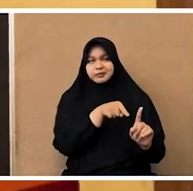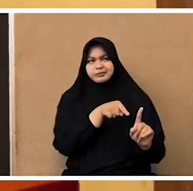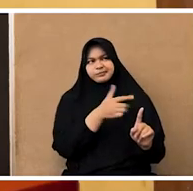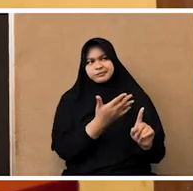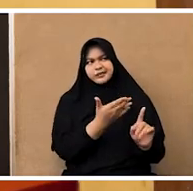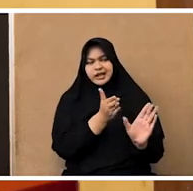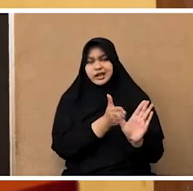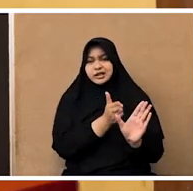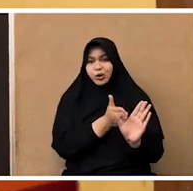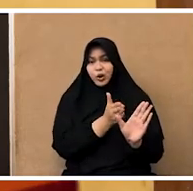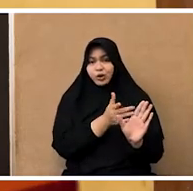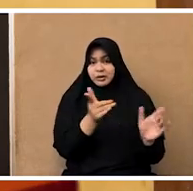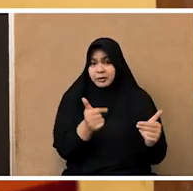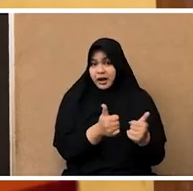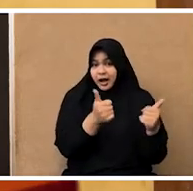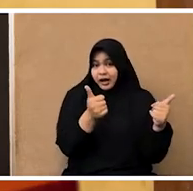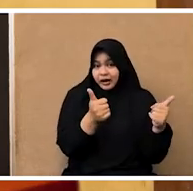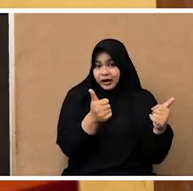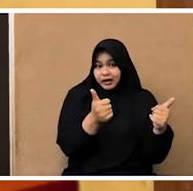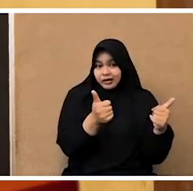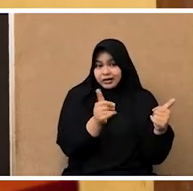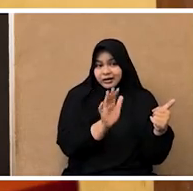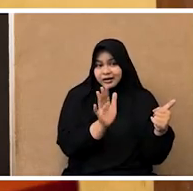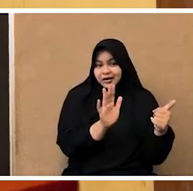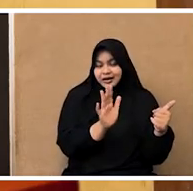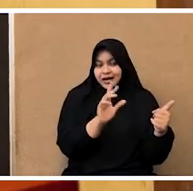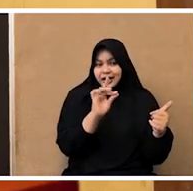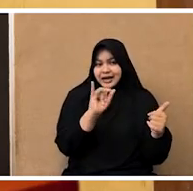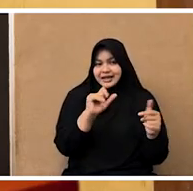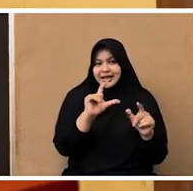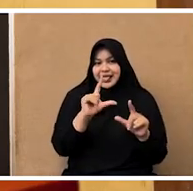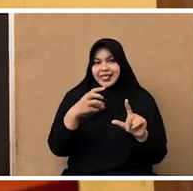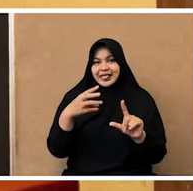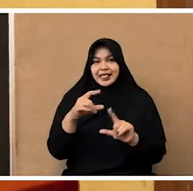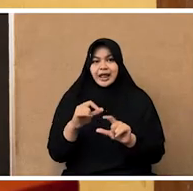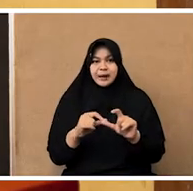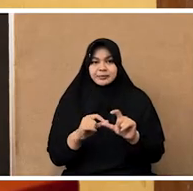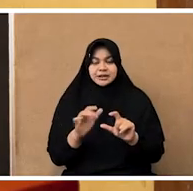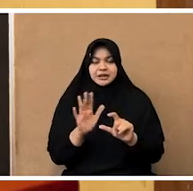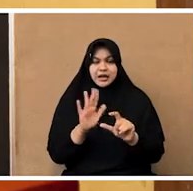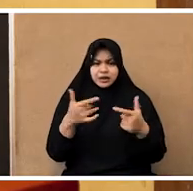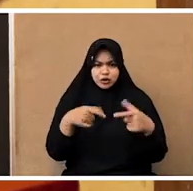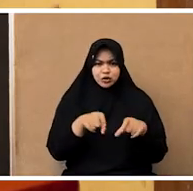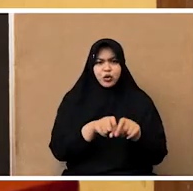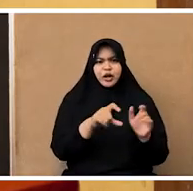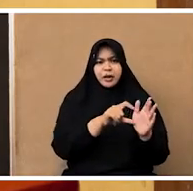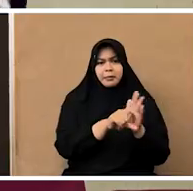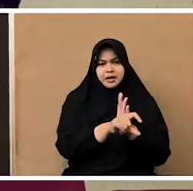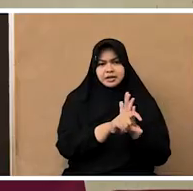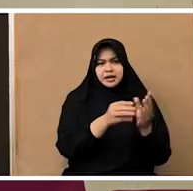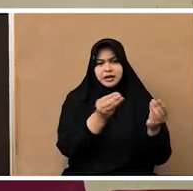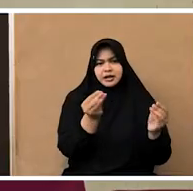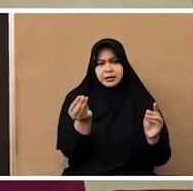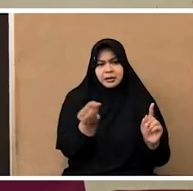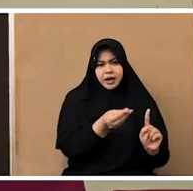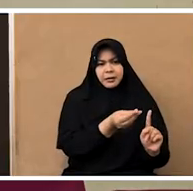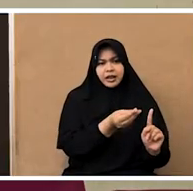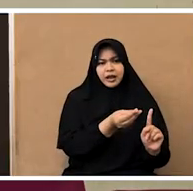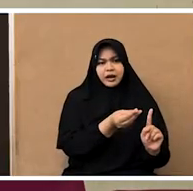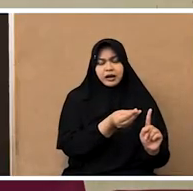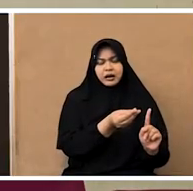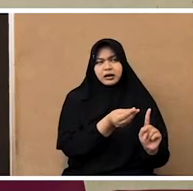Apa psikologisnya baik tidak dalam kondisi rileks ya tentunya Sesuai dengan pasal yang diterapkan dia akan mendapatkan